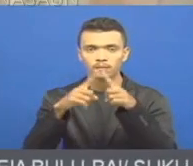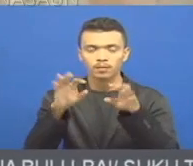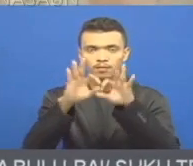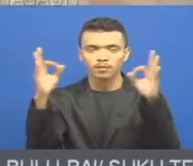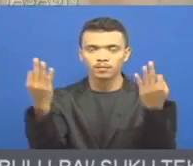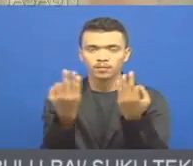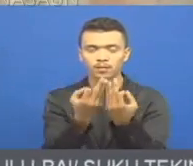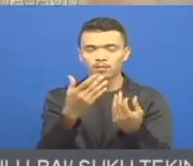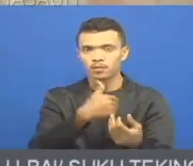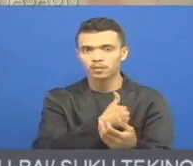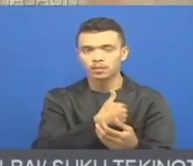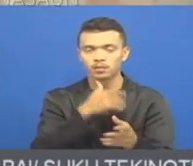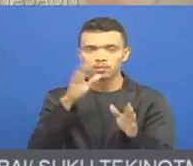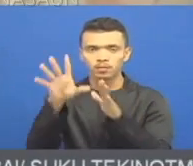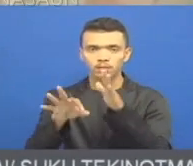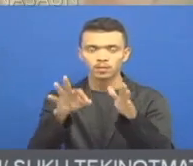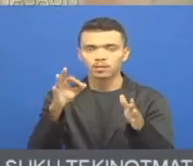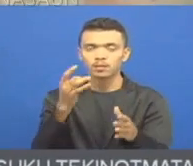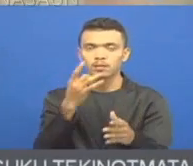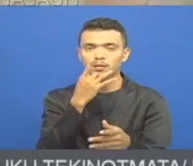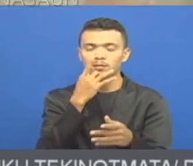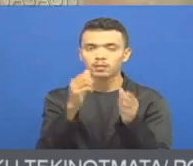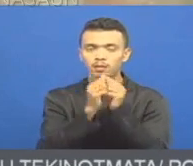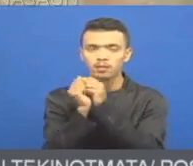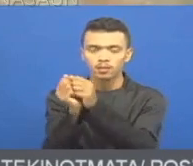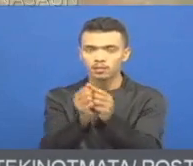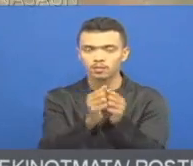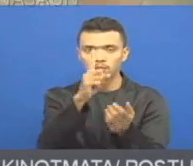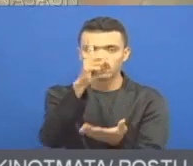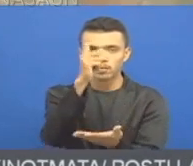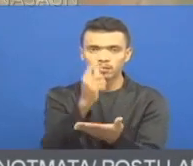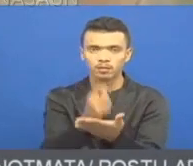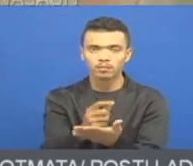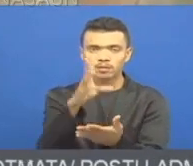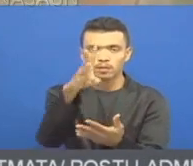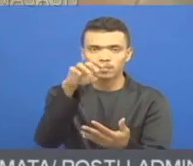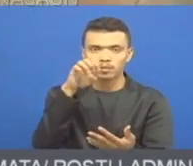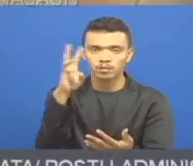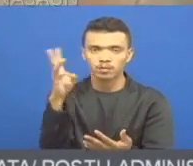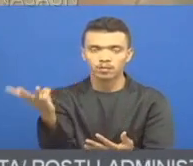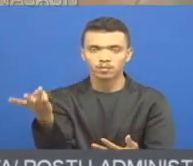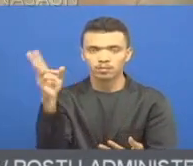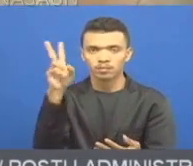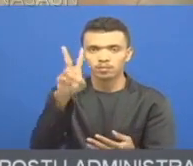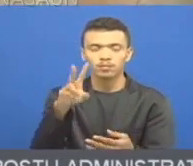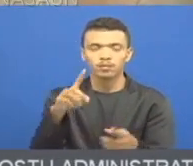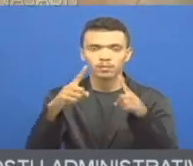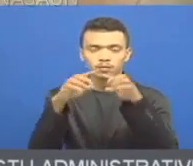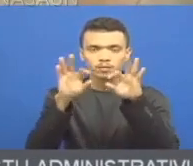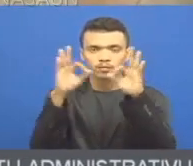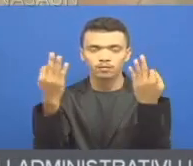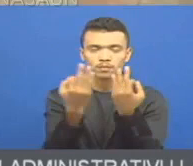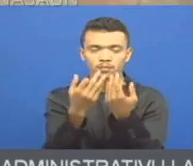inebe mak sedauk. Hetan ahi hamutu 1662 nek ba umakai